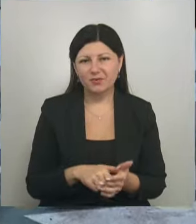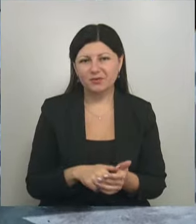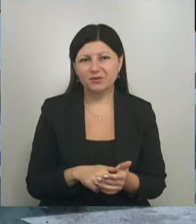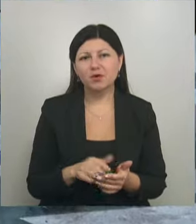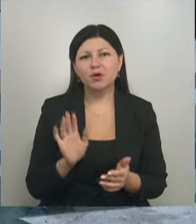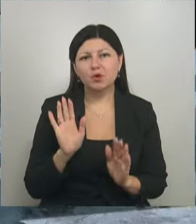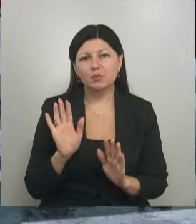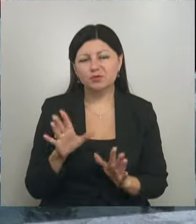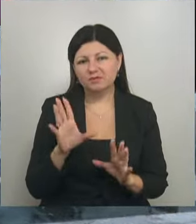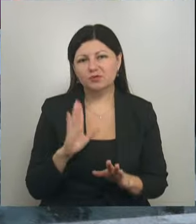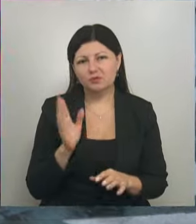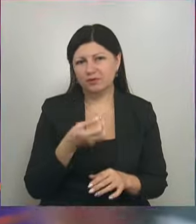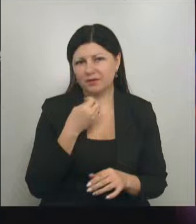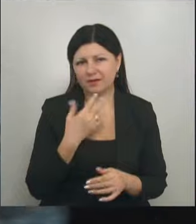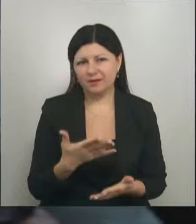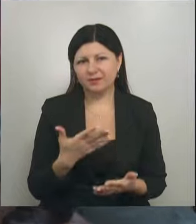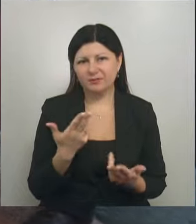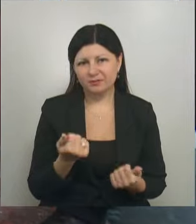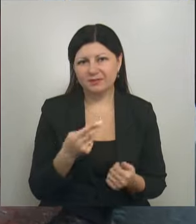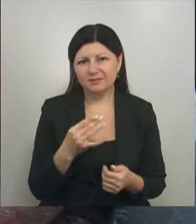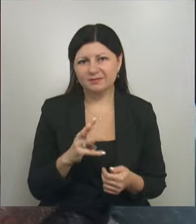Пускай все будет хорошо. Да, Тим?